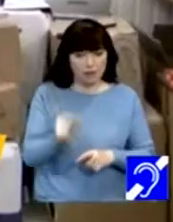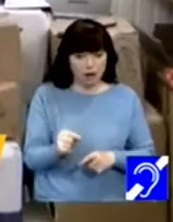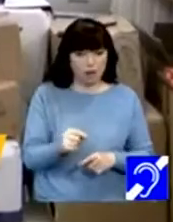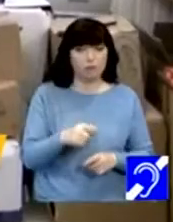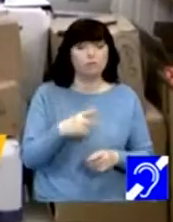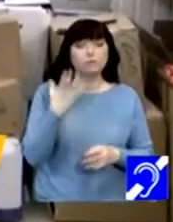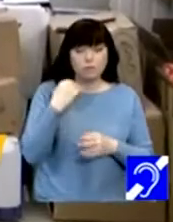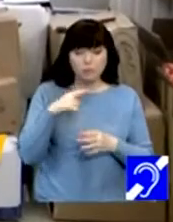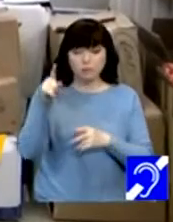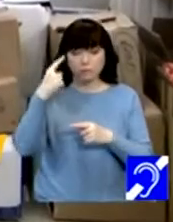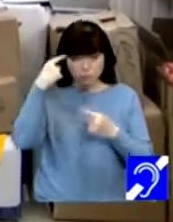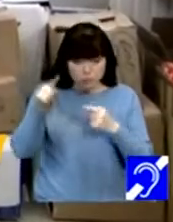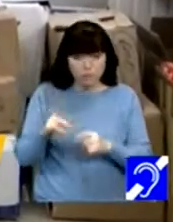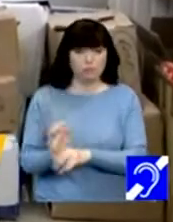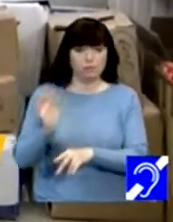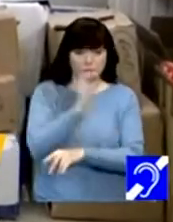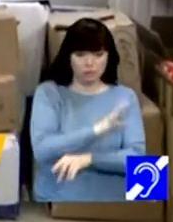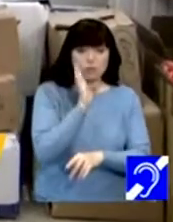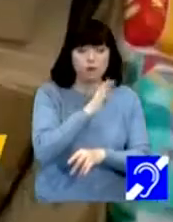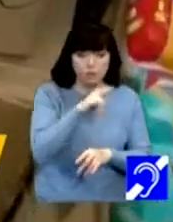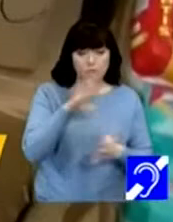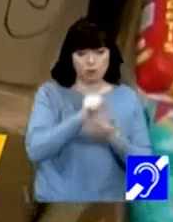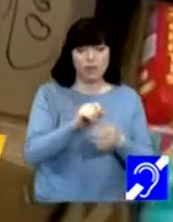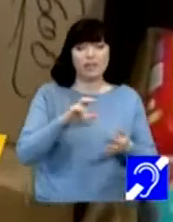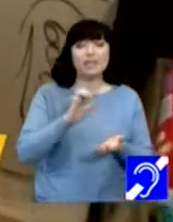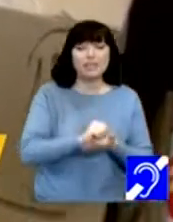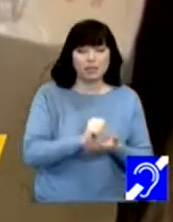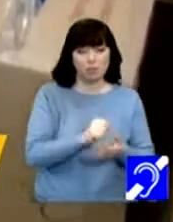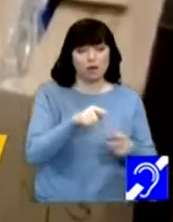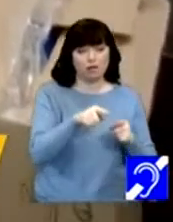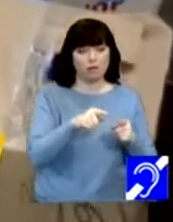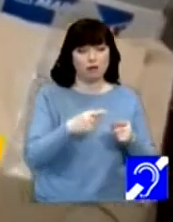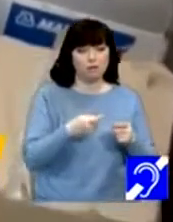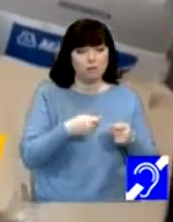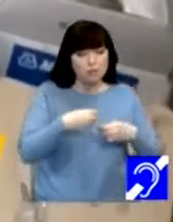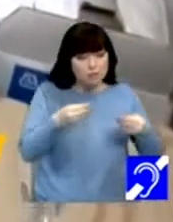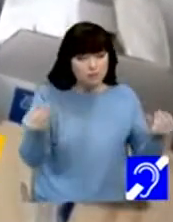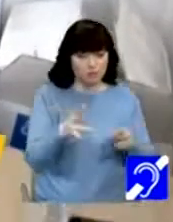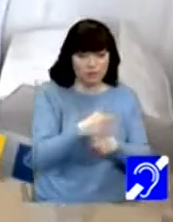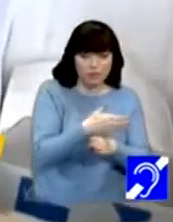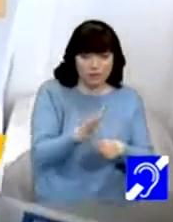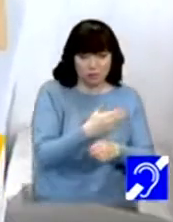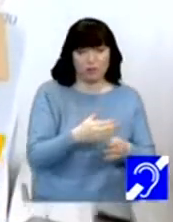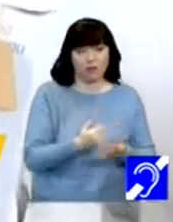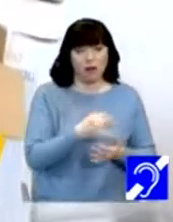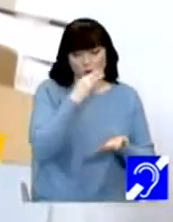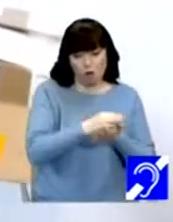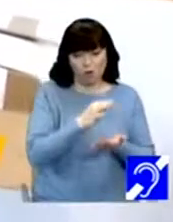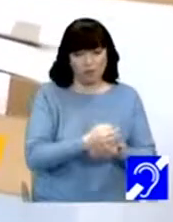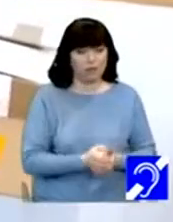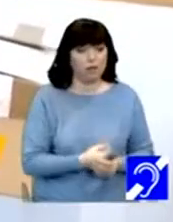ajutoarele în Republica Moldova, mama sa are misiunea să le ofere celor care au mare nevoie de acestea. Prima dată a fost